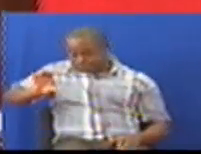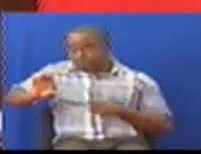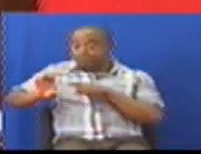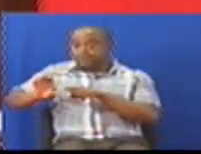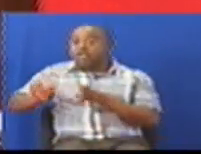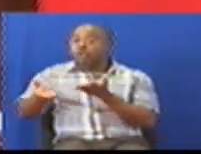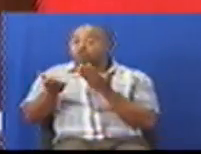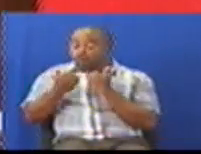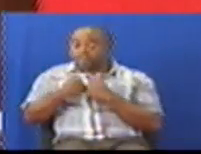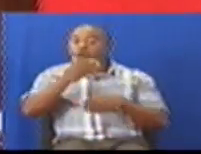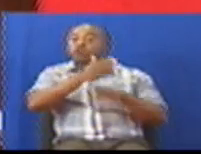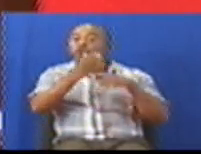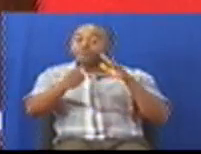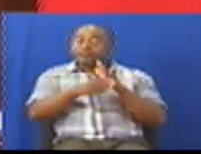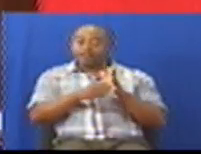tuweze